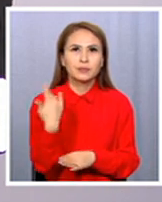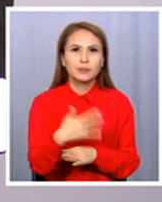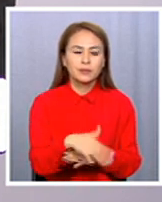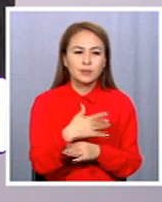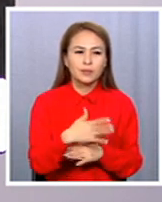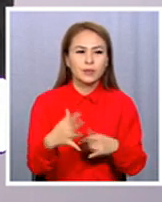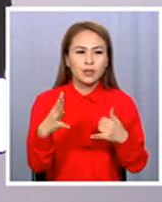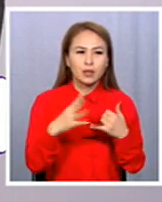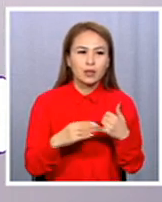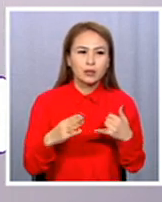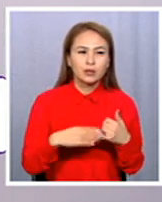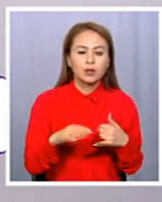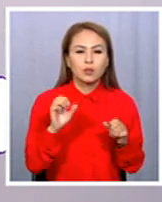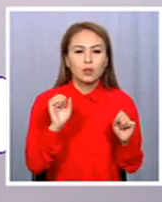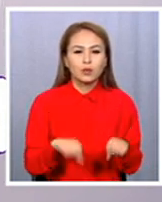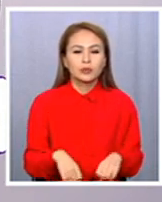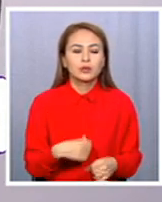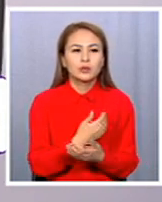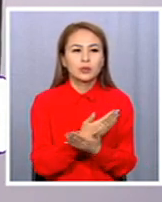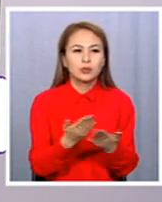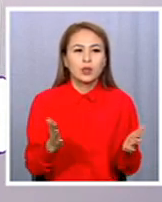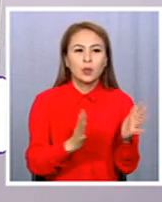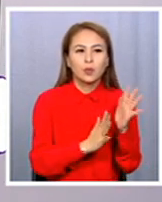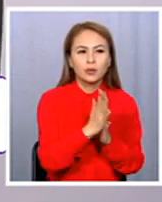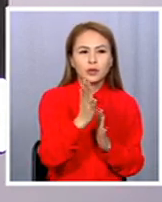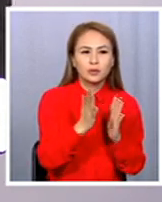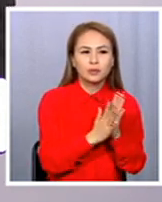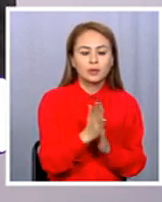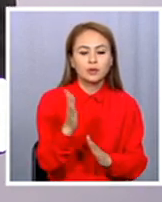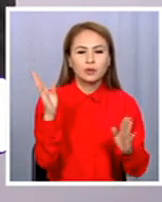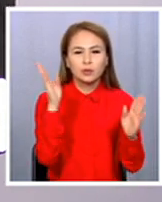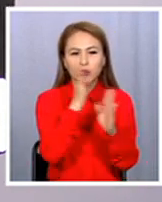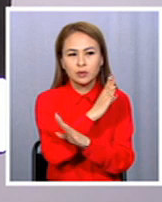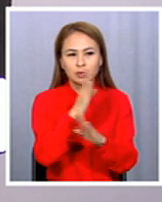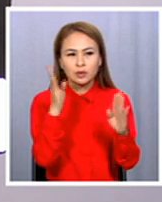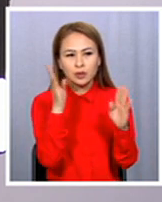жерде болсын, өсімдіктер мен жануарлар бір-бірімен үнемі